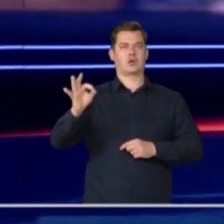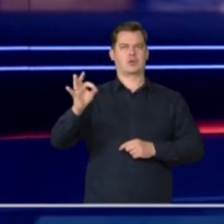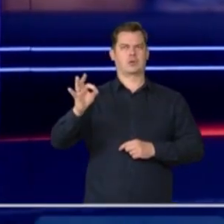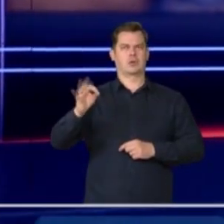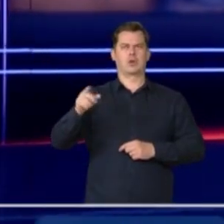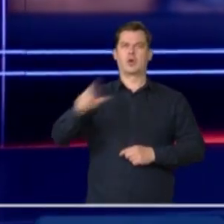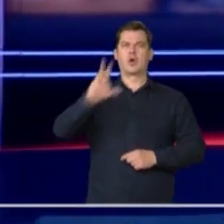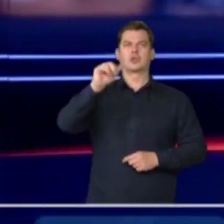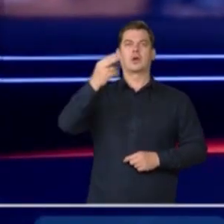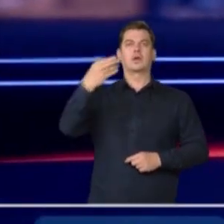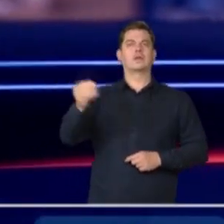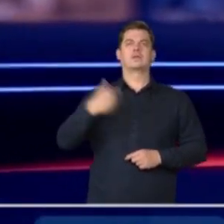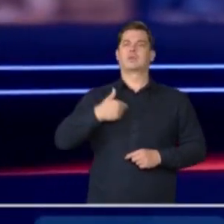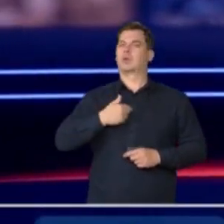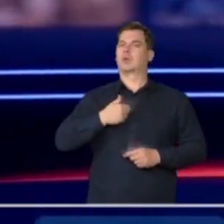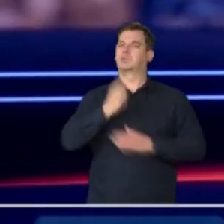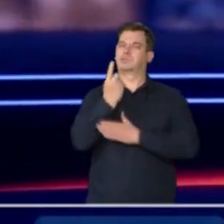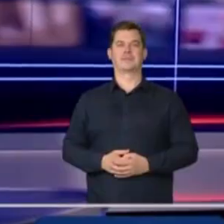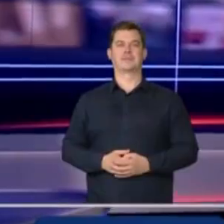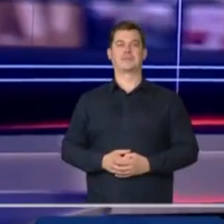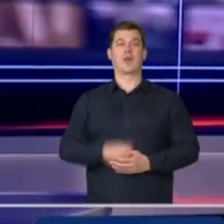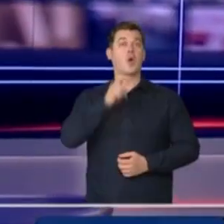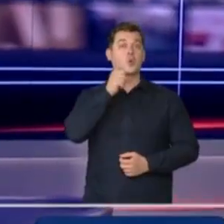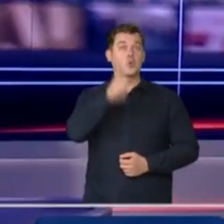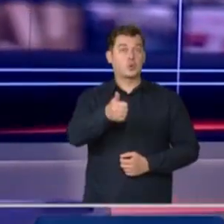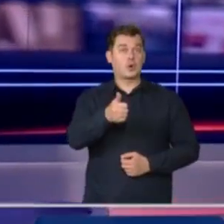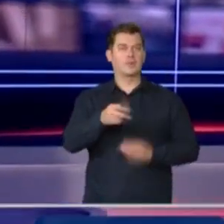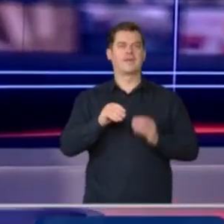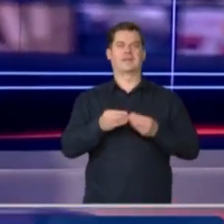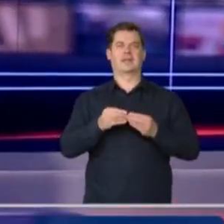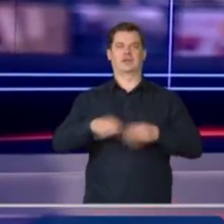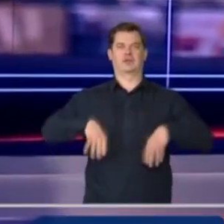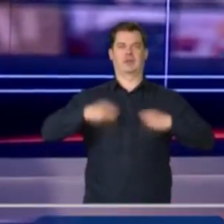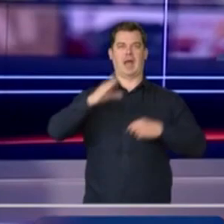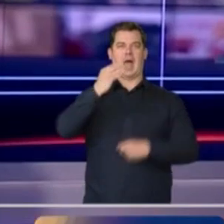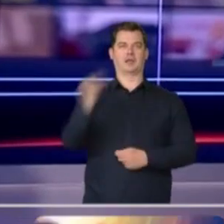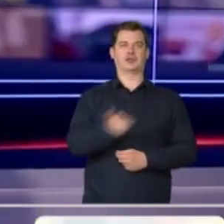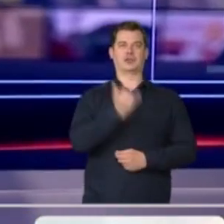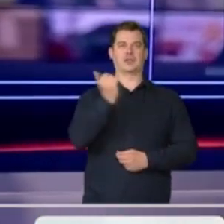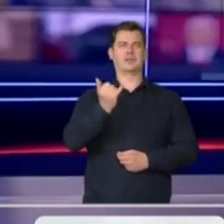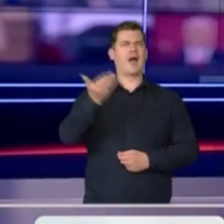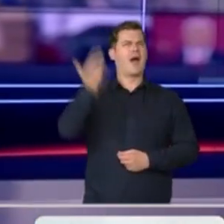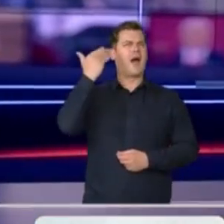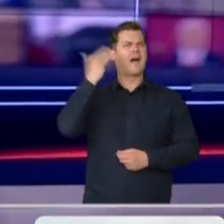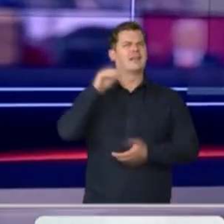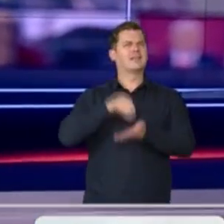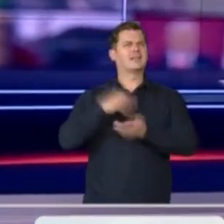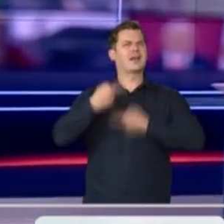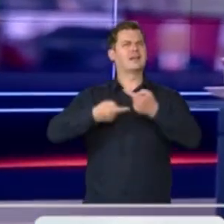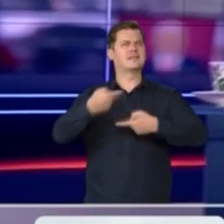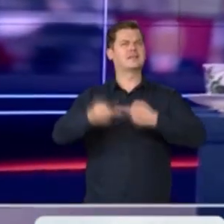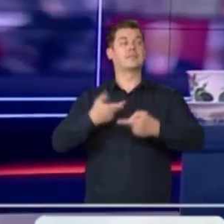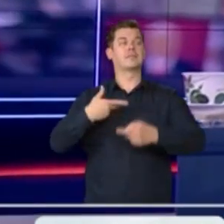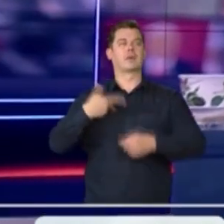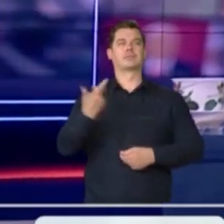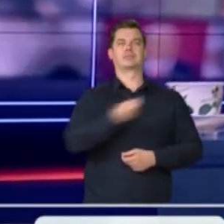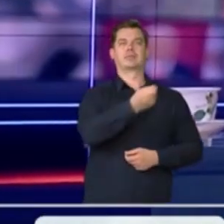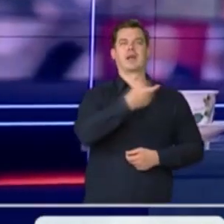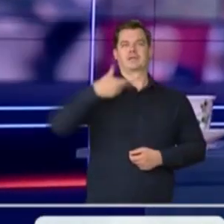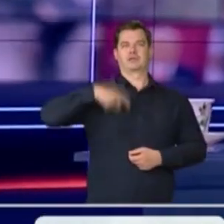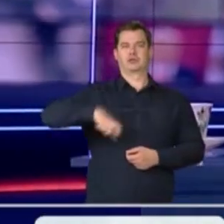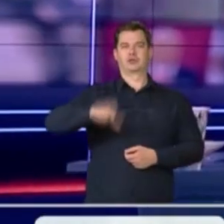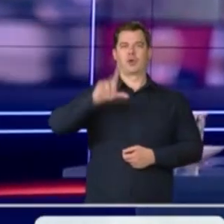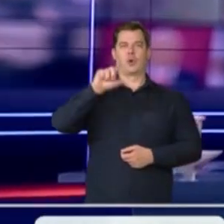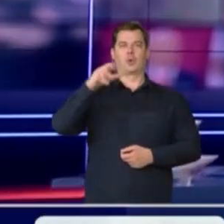Charlene była wycieńczona emocjonalnie i fizycznie. Po Wigilia Świętego Andrzeja, żeby poznać dawne andrzejkowe zwyczaje, wybraliśmy się do Muzeum Wsi